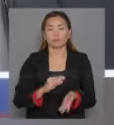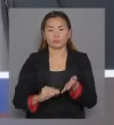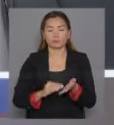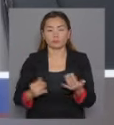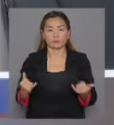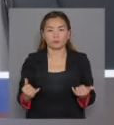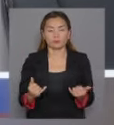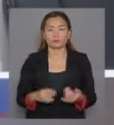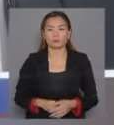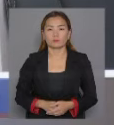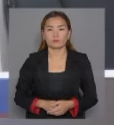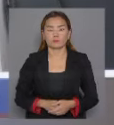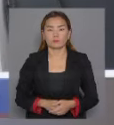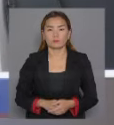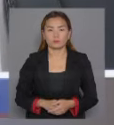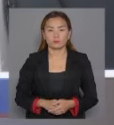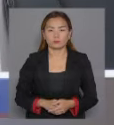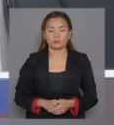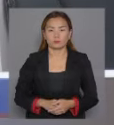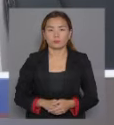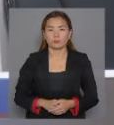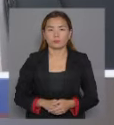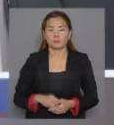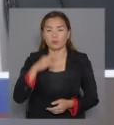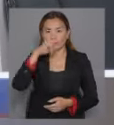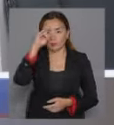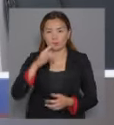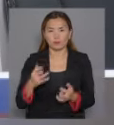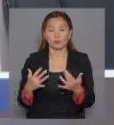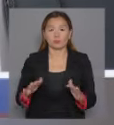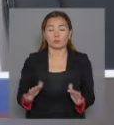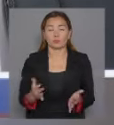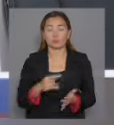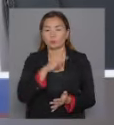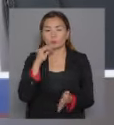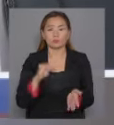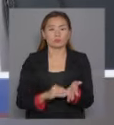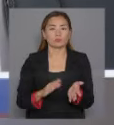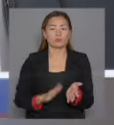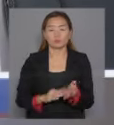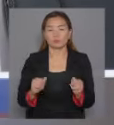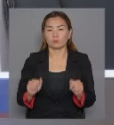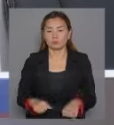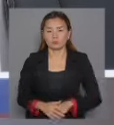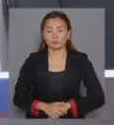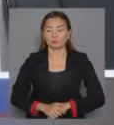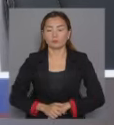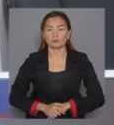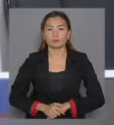болса, енді мемлекеттік тілде қажет болған кезде орыс тілінде және немесе басқа